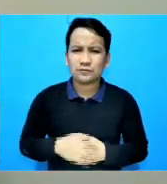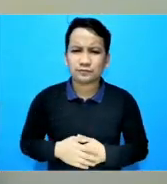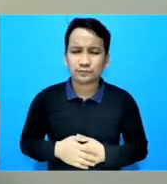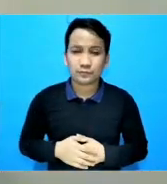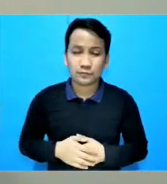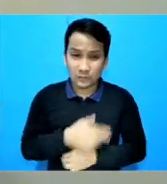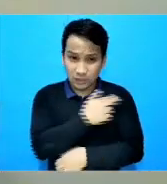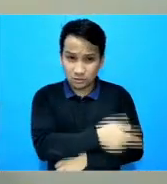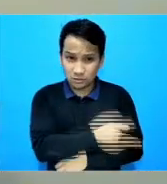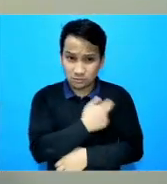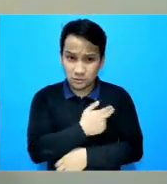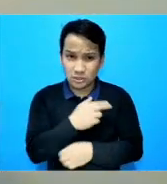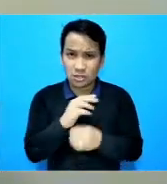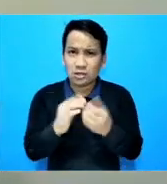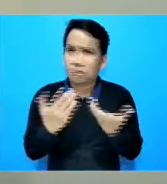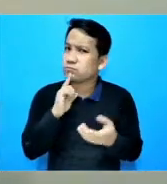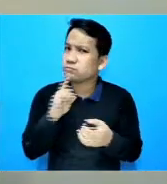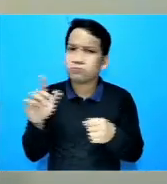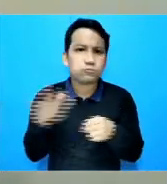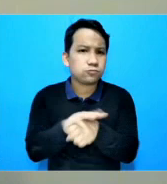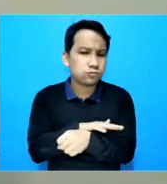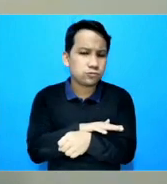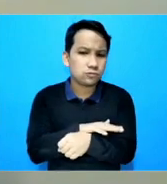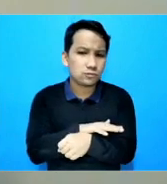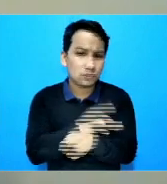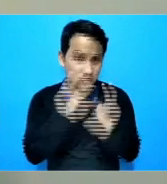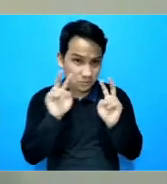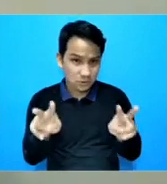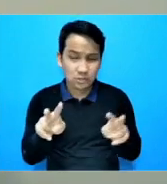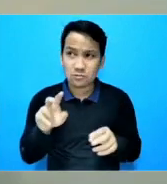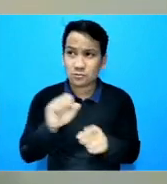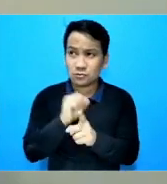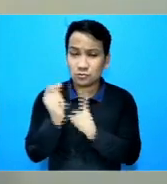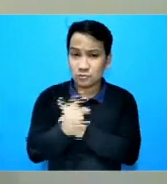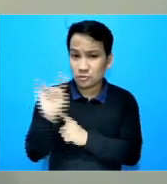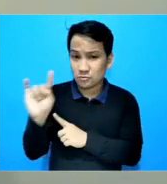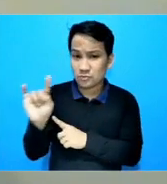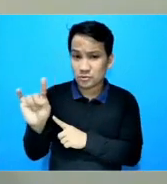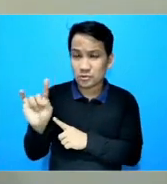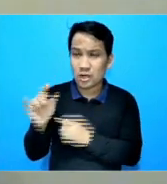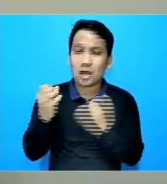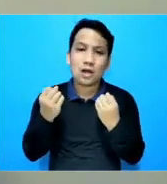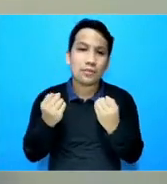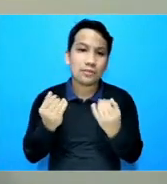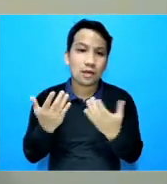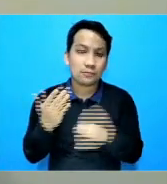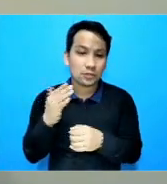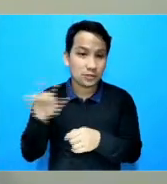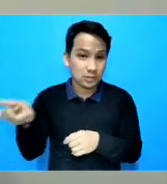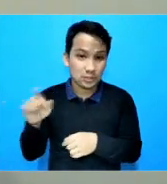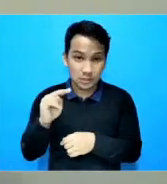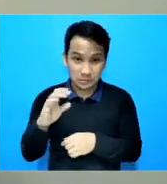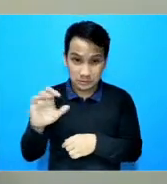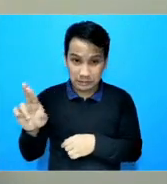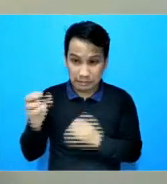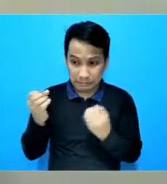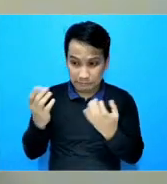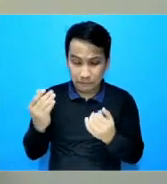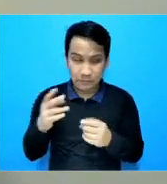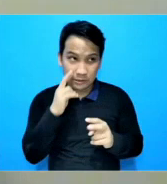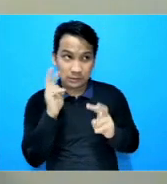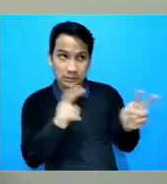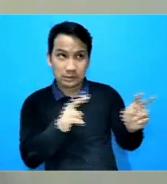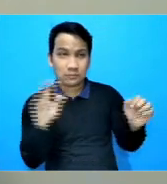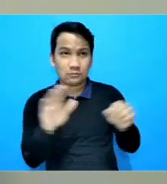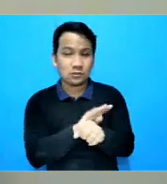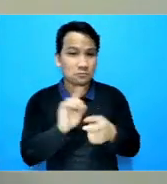are still overflowing. You just look in your social media feed. And I'm sure many of those people in the NCR have seen their